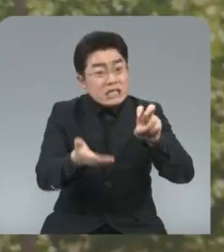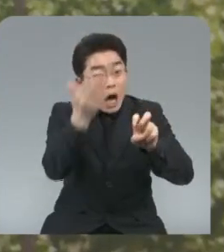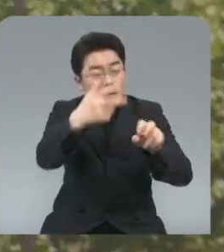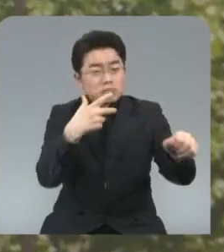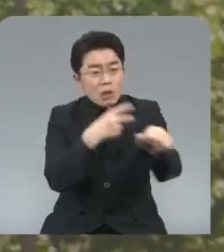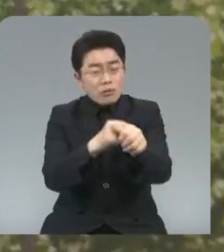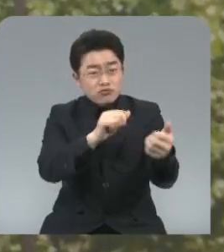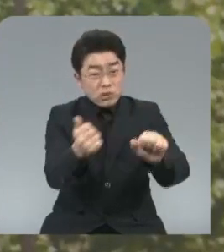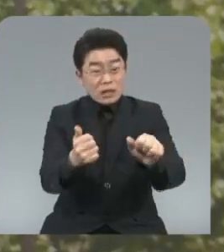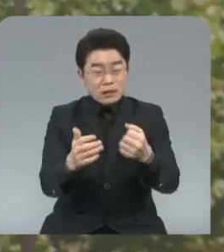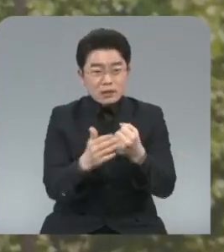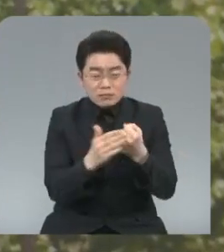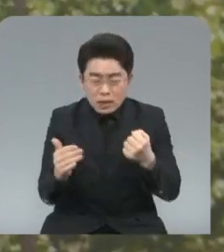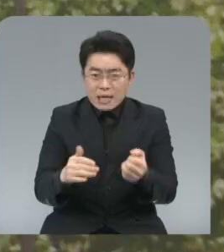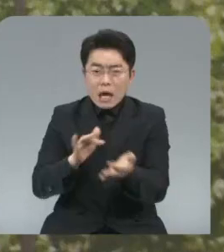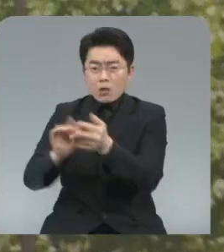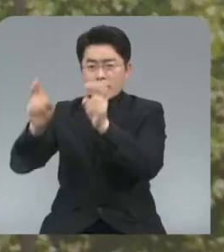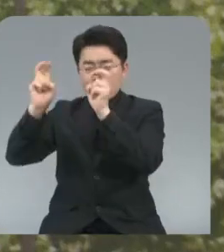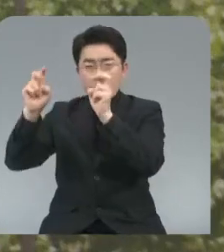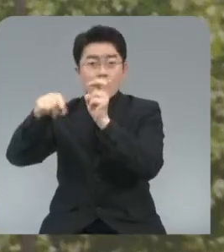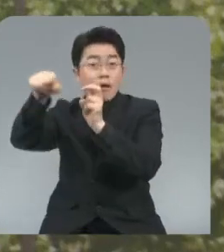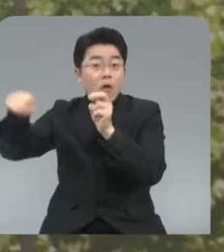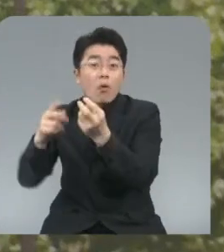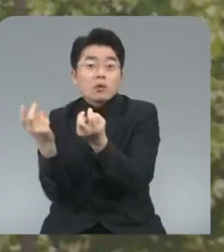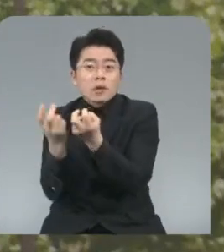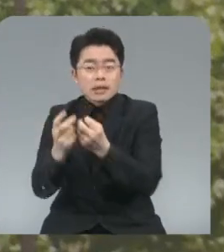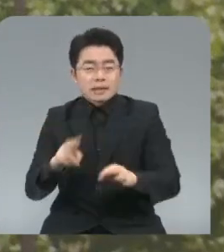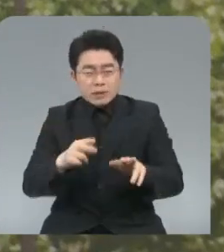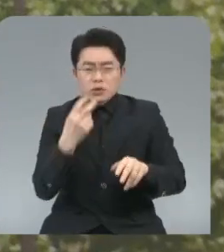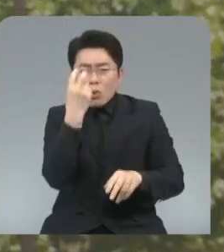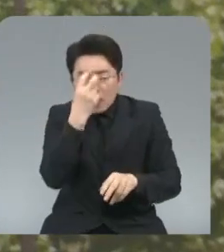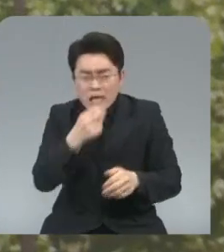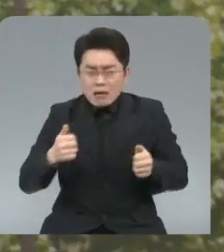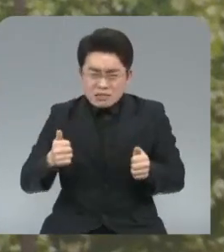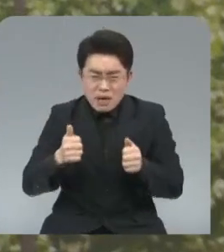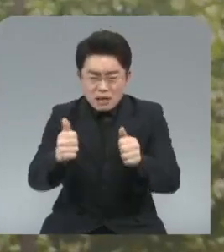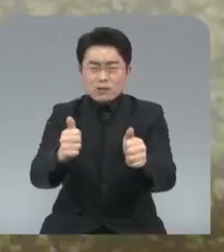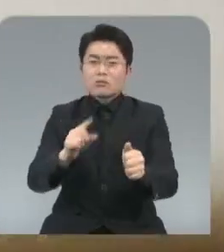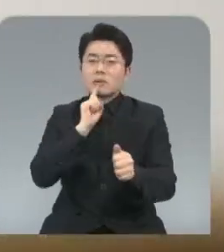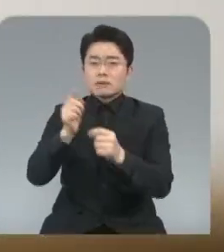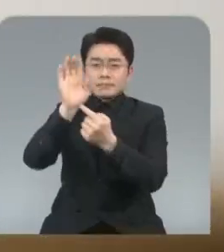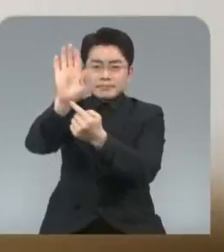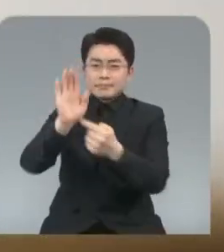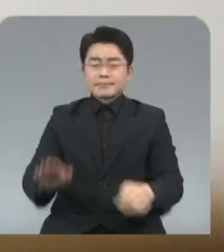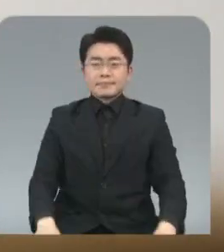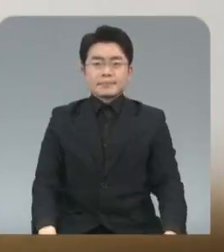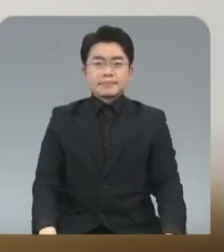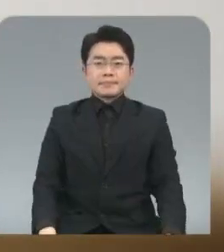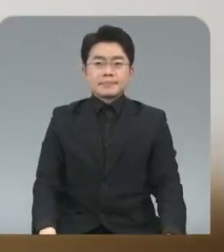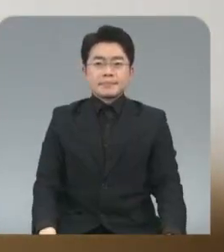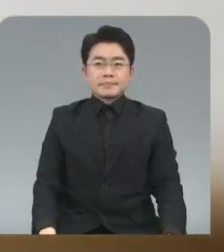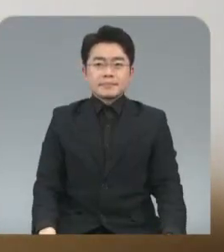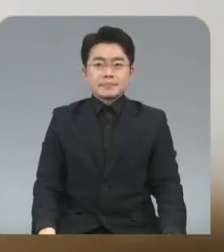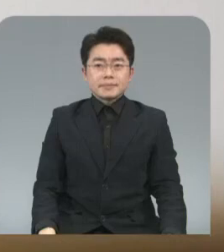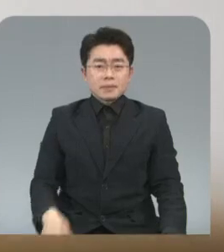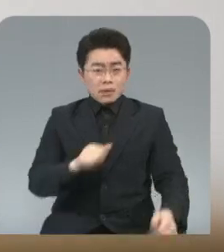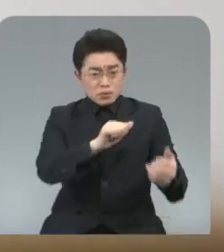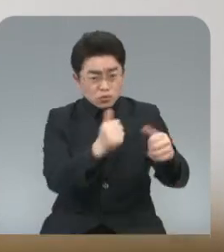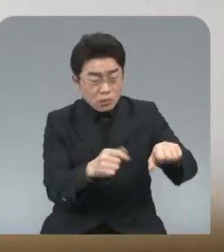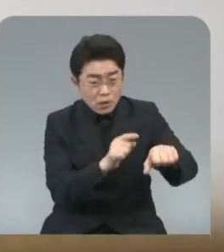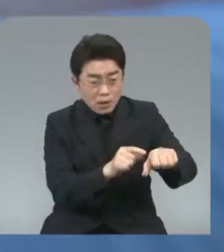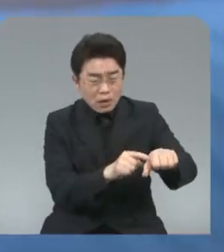백신 개발사인 화이자와 바이오엔테크는 조사에 성실히 협조하겠다고 밝혔습니다. 다만